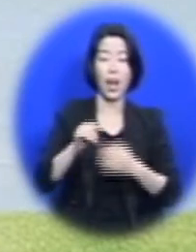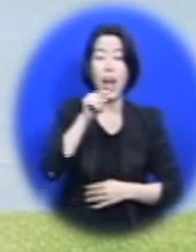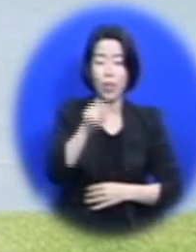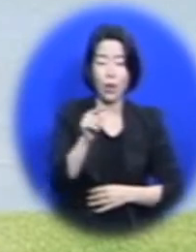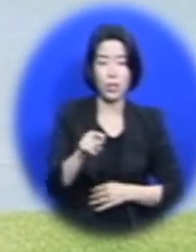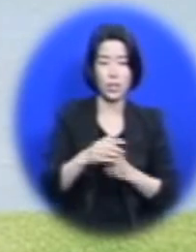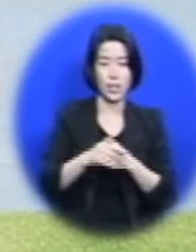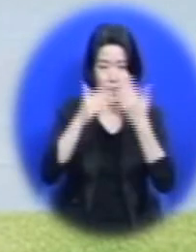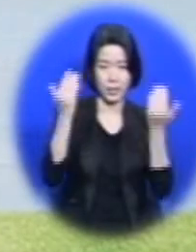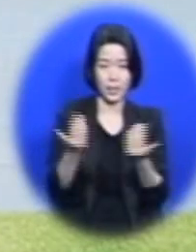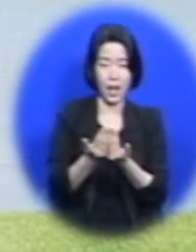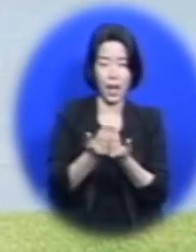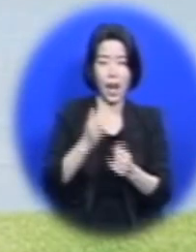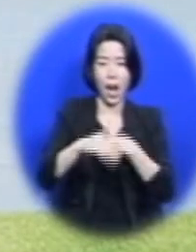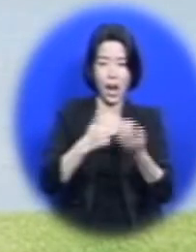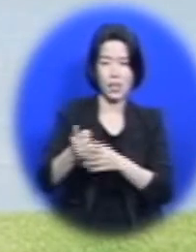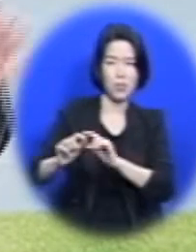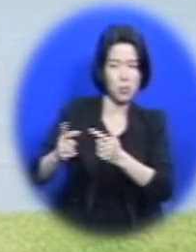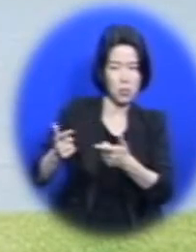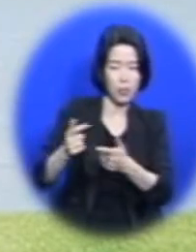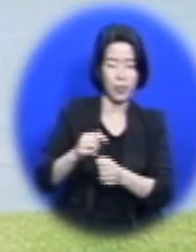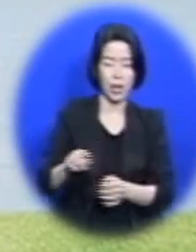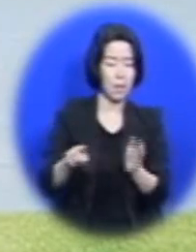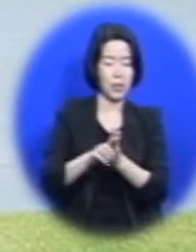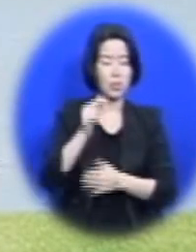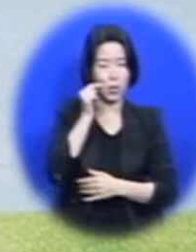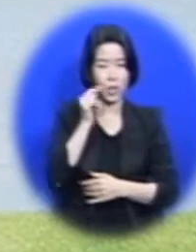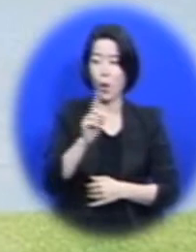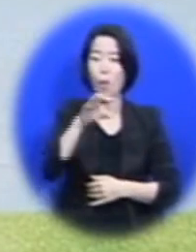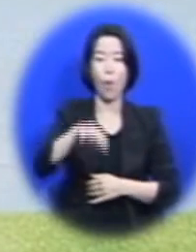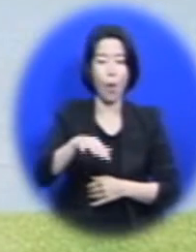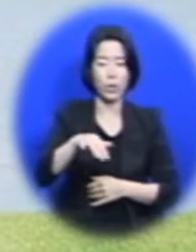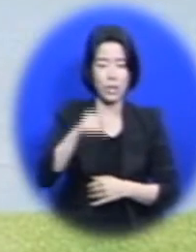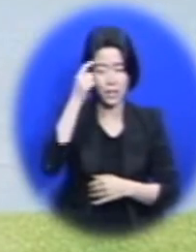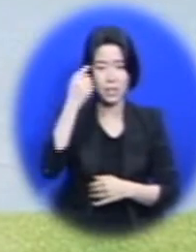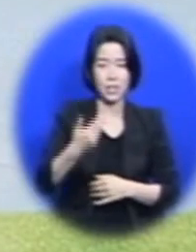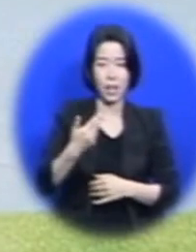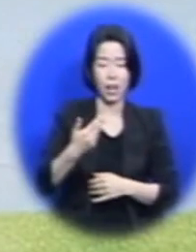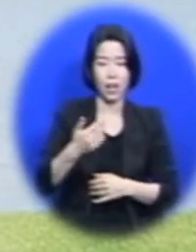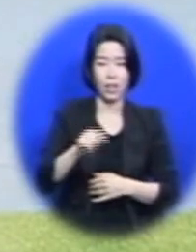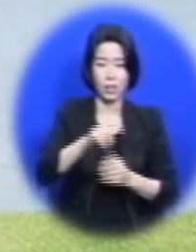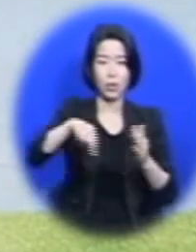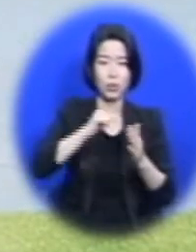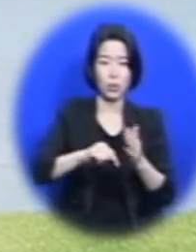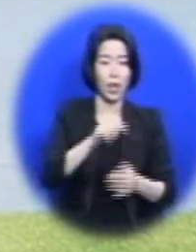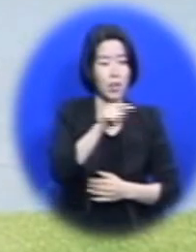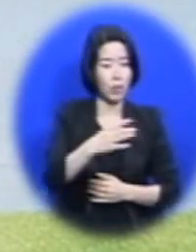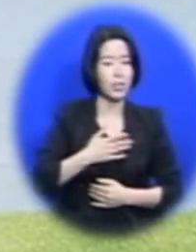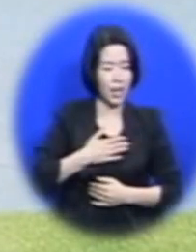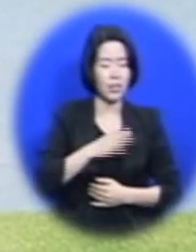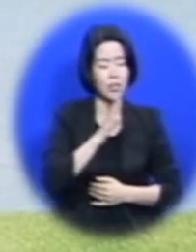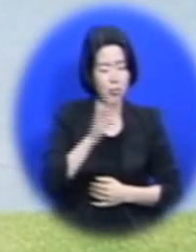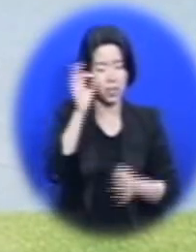너는 다 하나님을 부인하고 하나님 못 믿겠다 그러고 하나님 어디 있냐 그러고 그러는 속에 너는 나를 정말 찾고